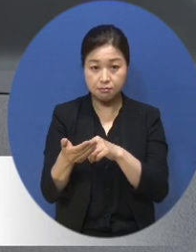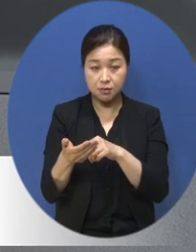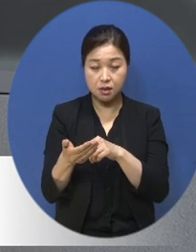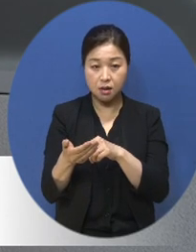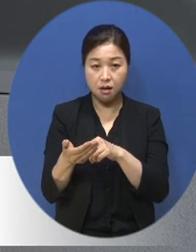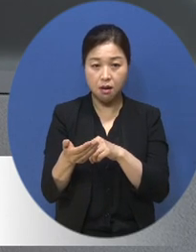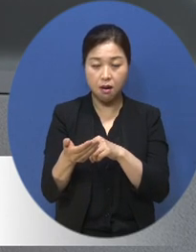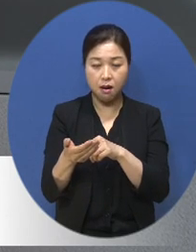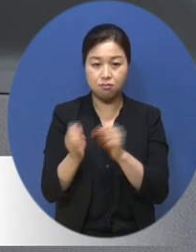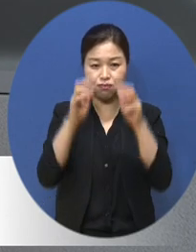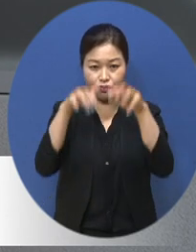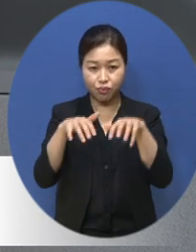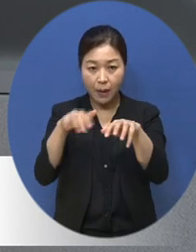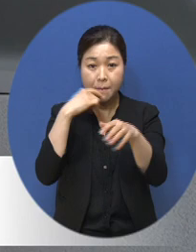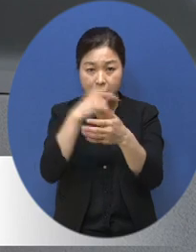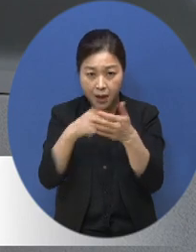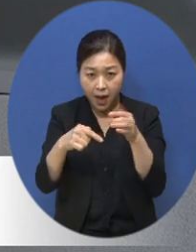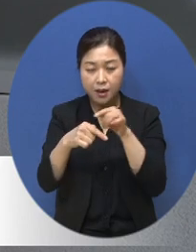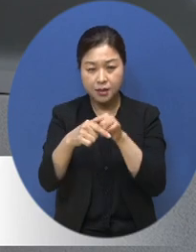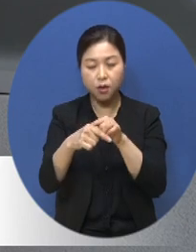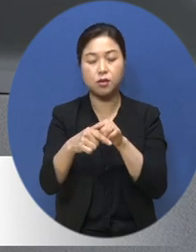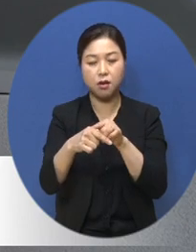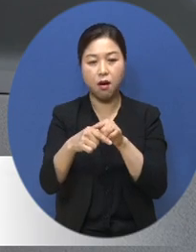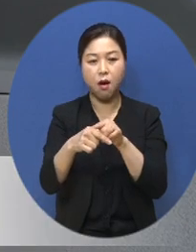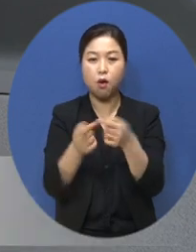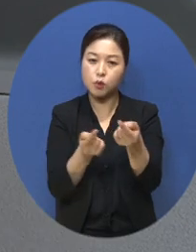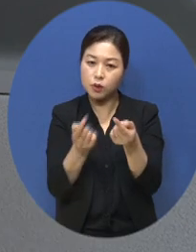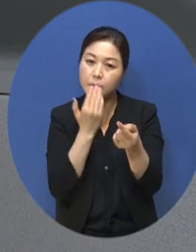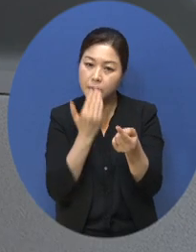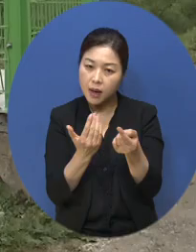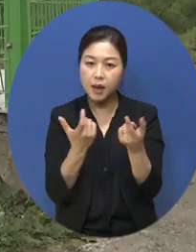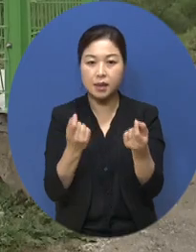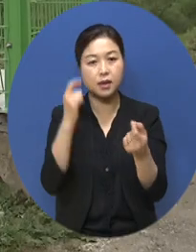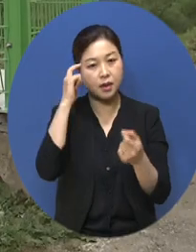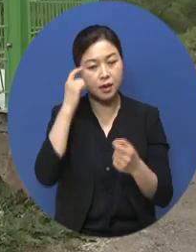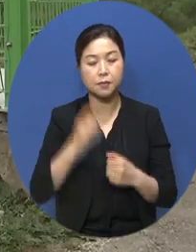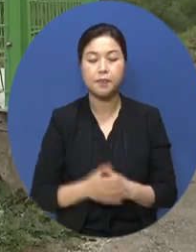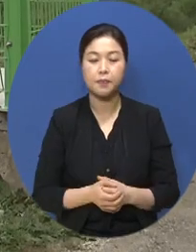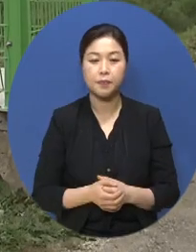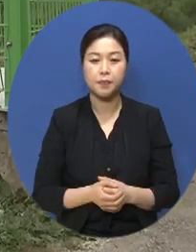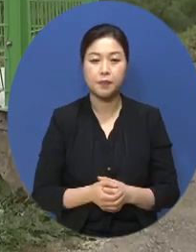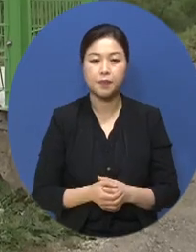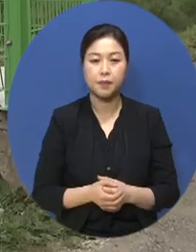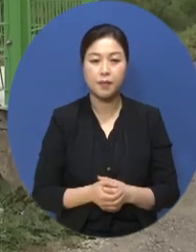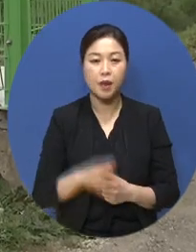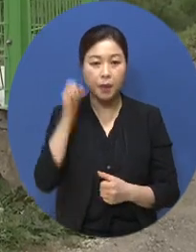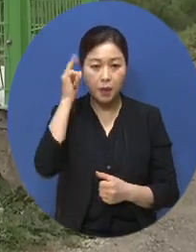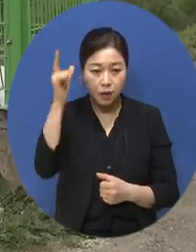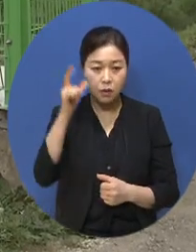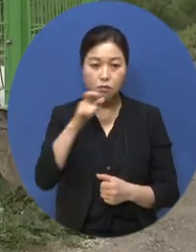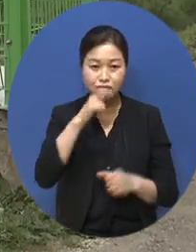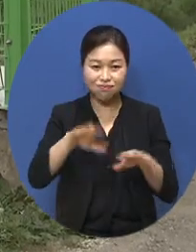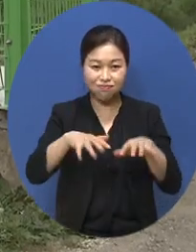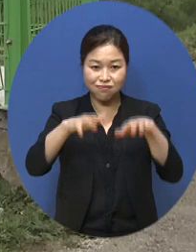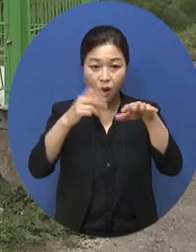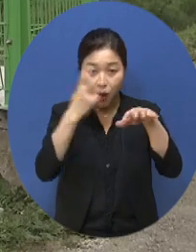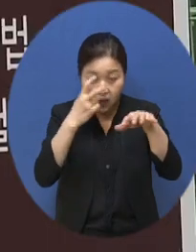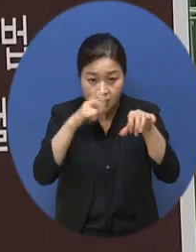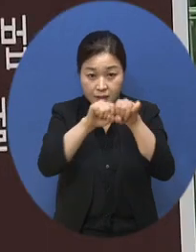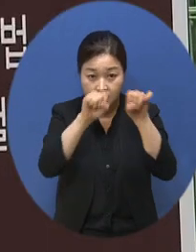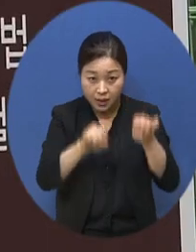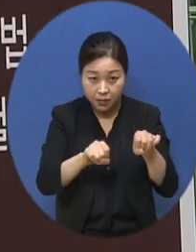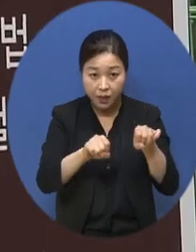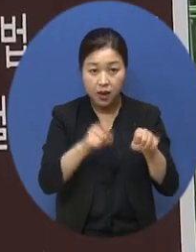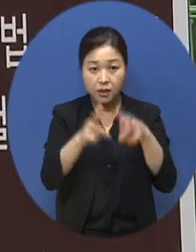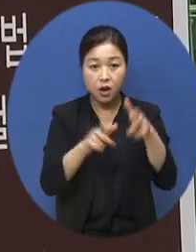자연재해에 효과적으로 대응할 수 있을 것으로 기대됩니다. 한편 스마트 홍수 관리 시스템 구축에 투입된